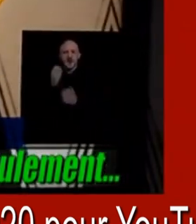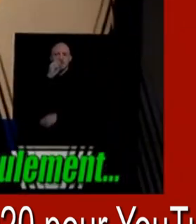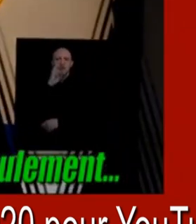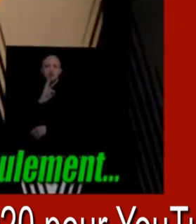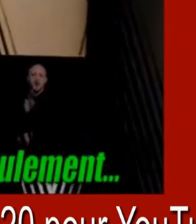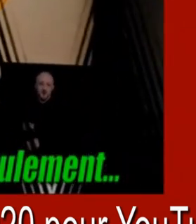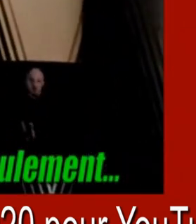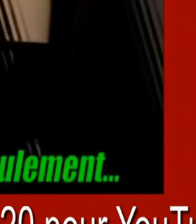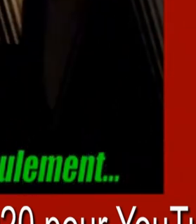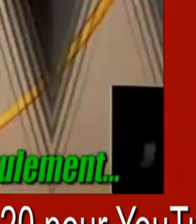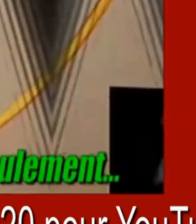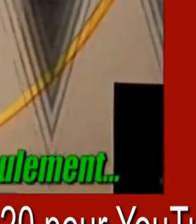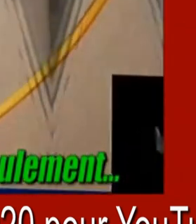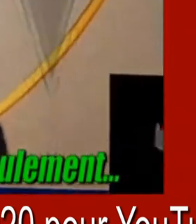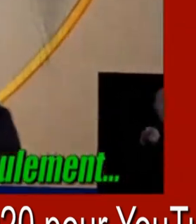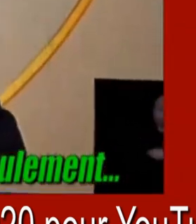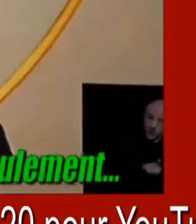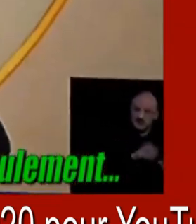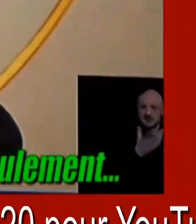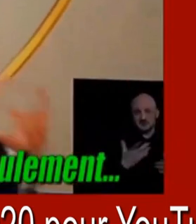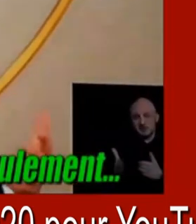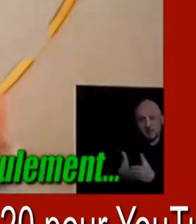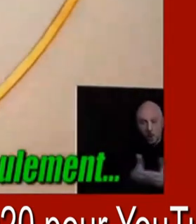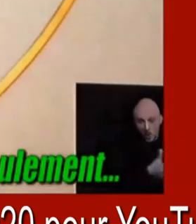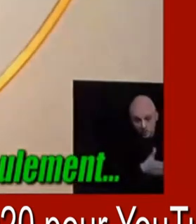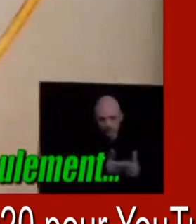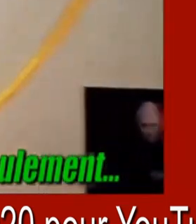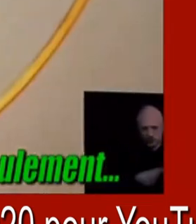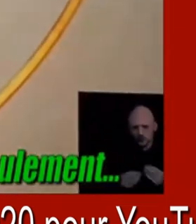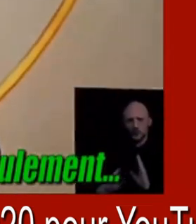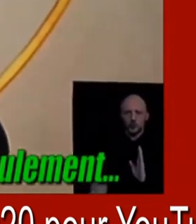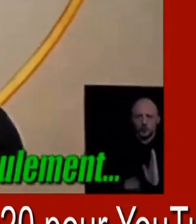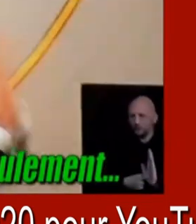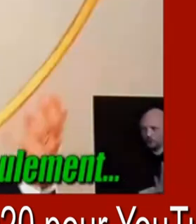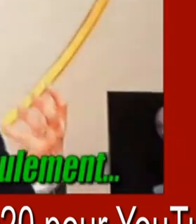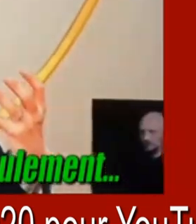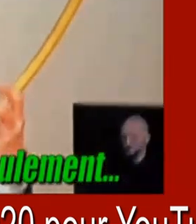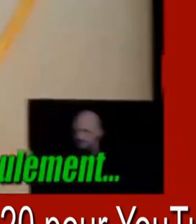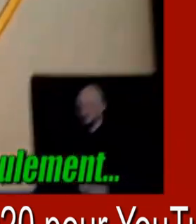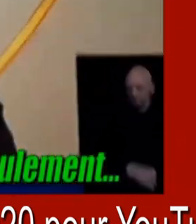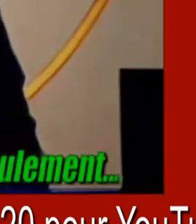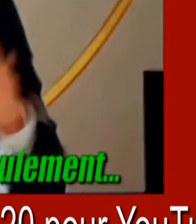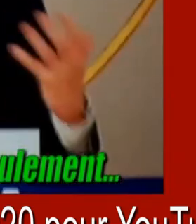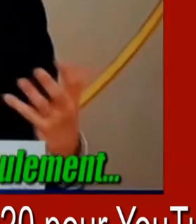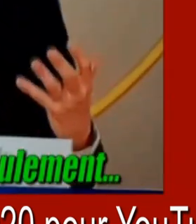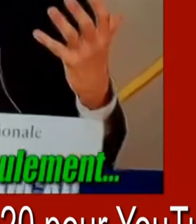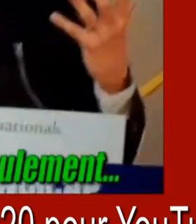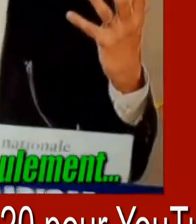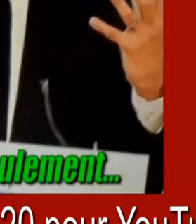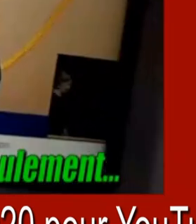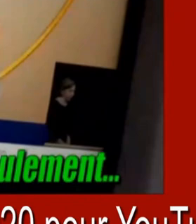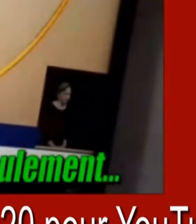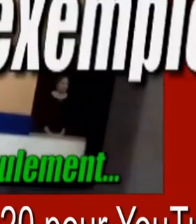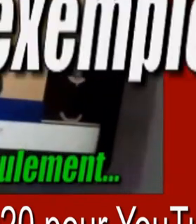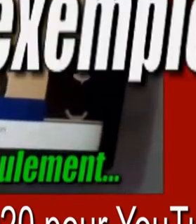à devenir père ou mère en raison de leur... Et pour moi, l'un des objectifs de cette réforme de notre système de retraite et de refondation,